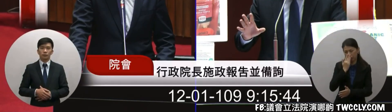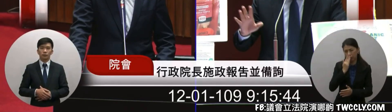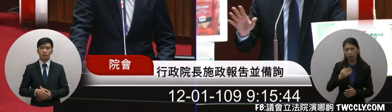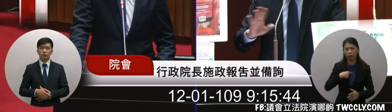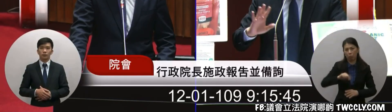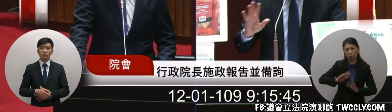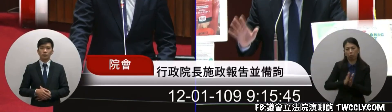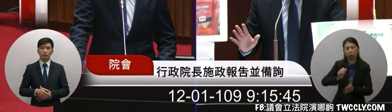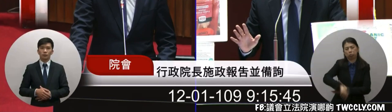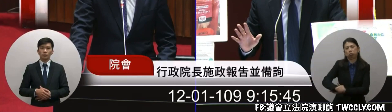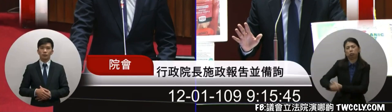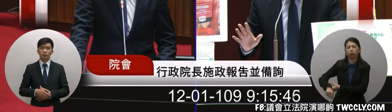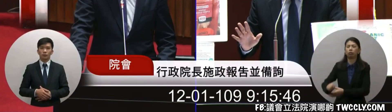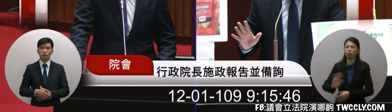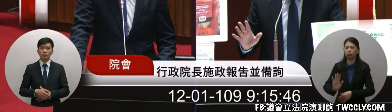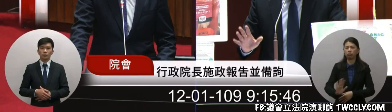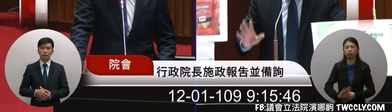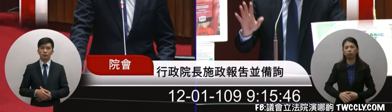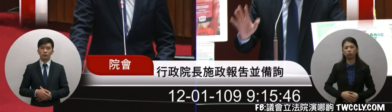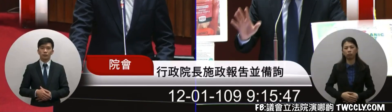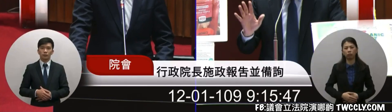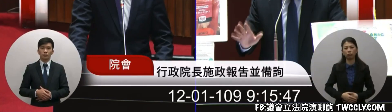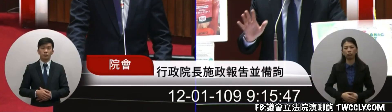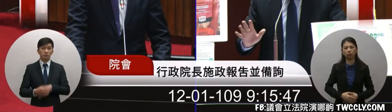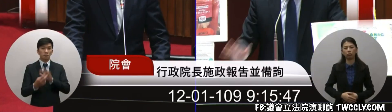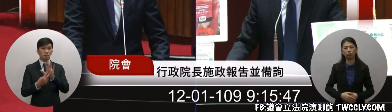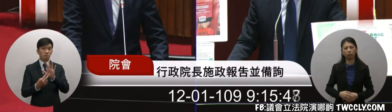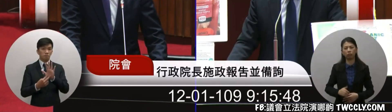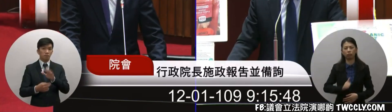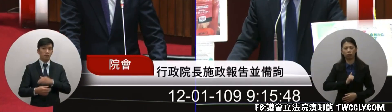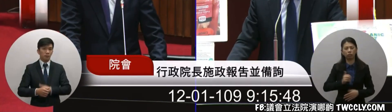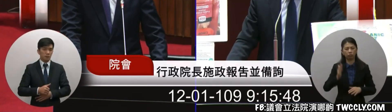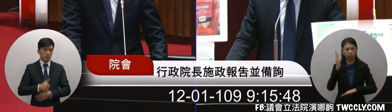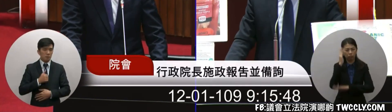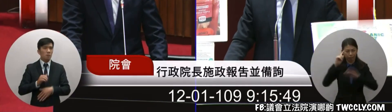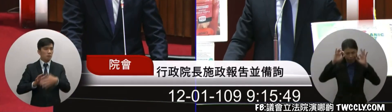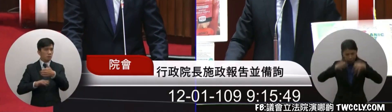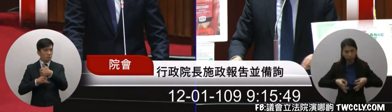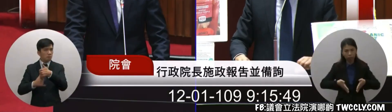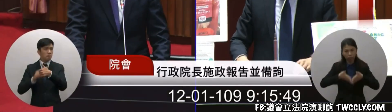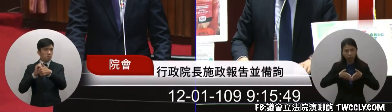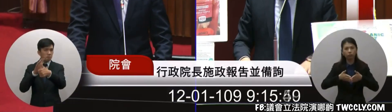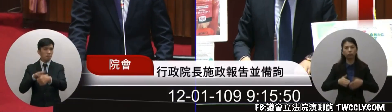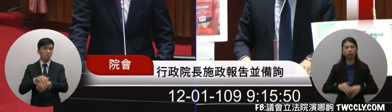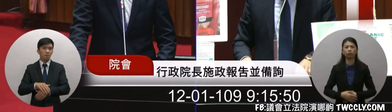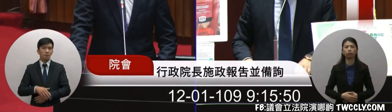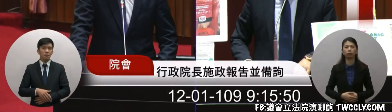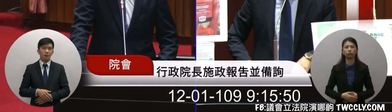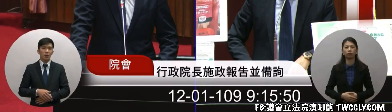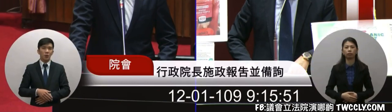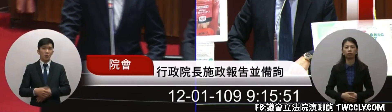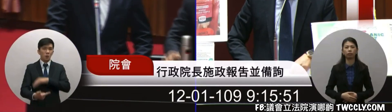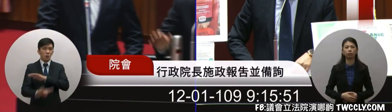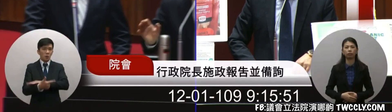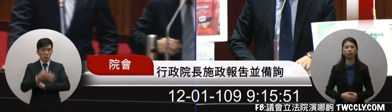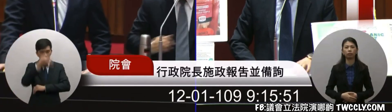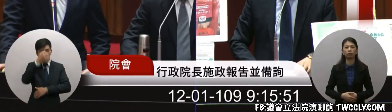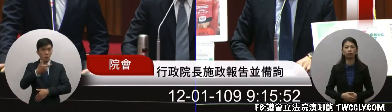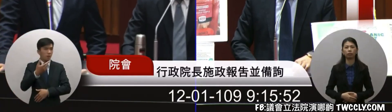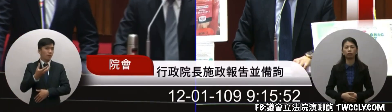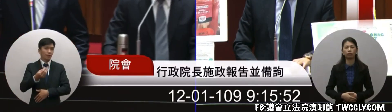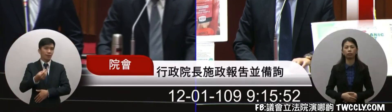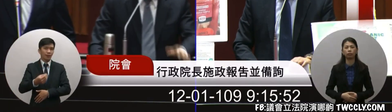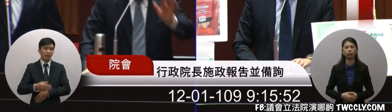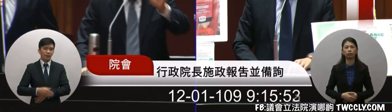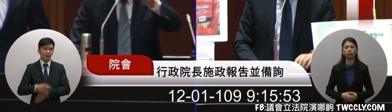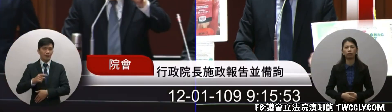的，就是说这些都是做的让步。 其实 这是真的要好好的。 其实委员， 没有太快，这过程中是多少的